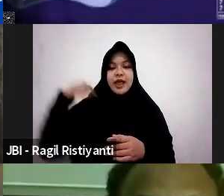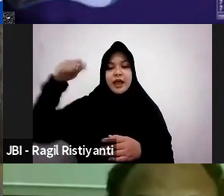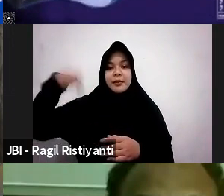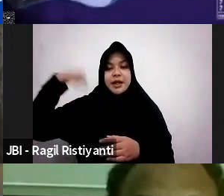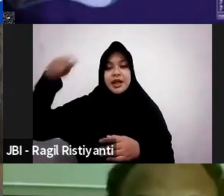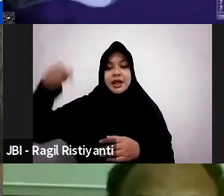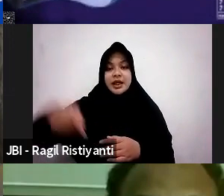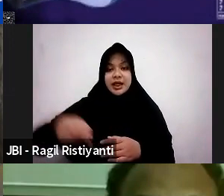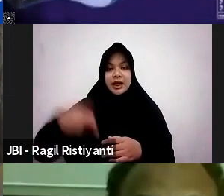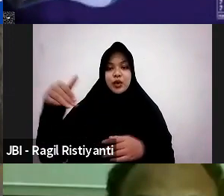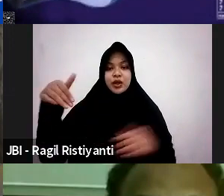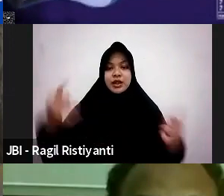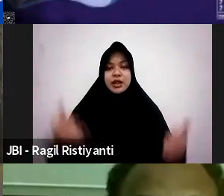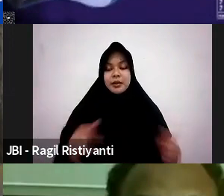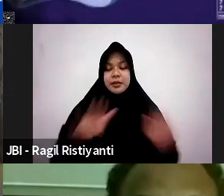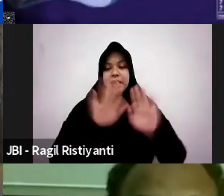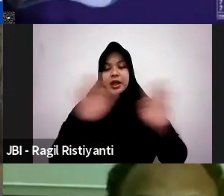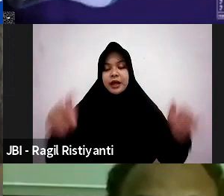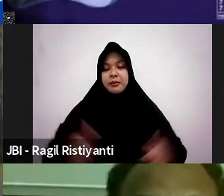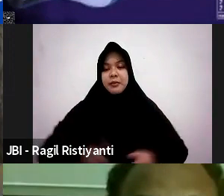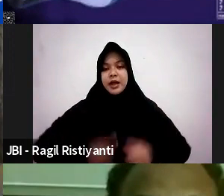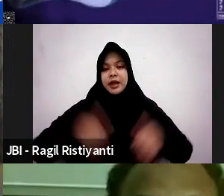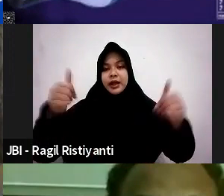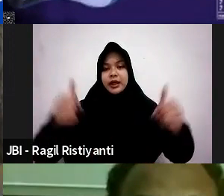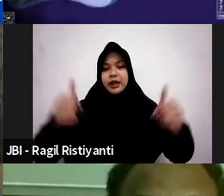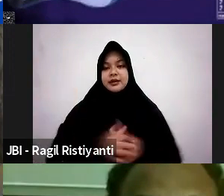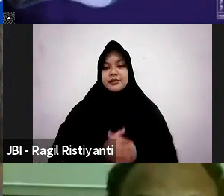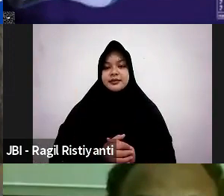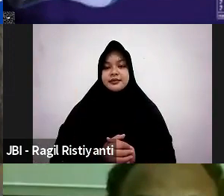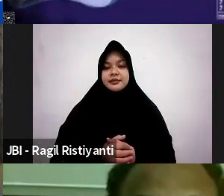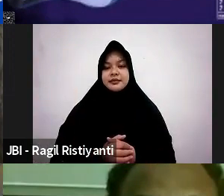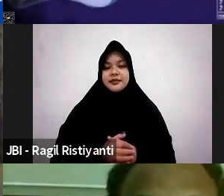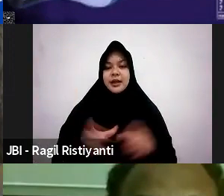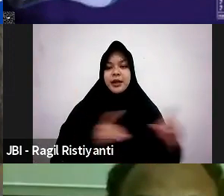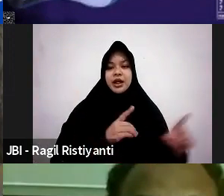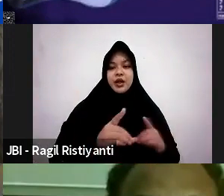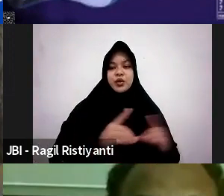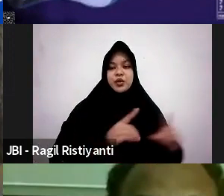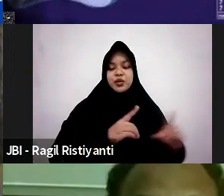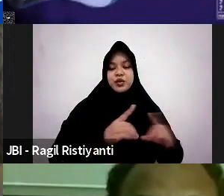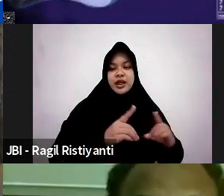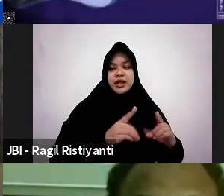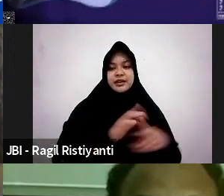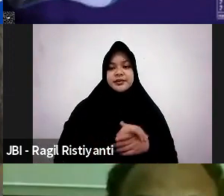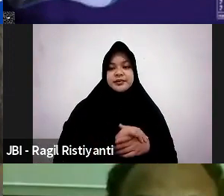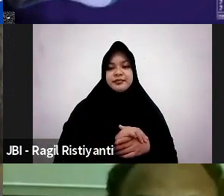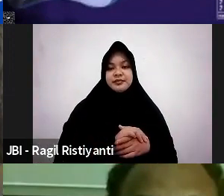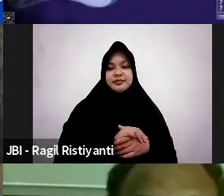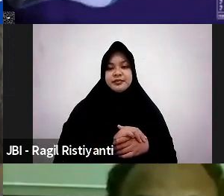jadi media yang sangat baik untuk mengemban diskusikan secara lebih cair gitu ya bagaimana